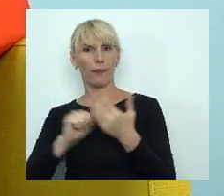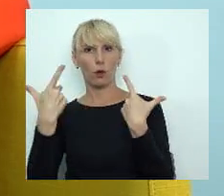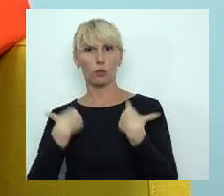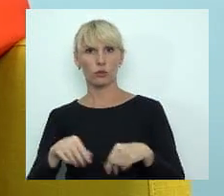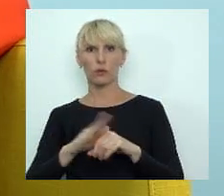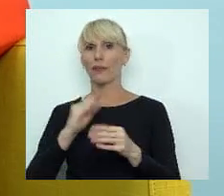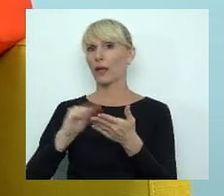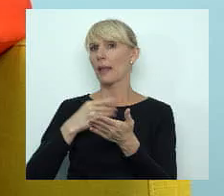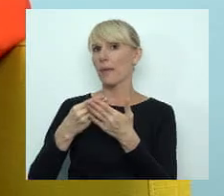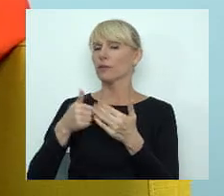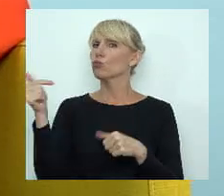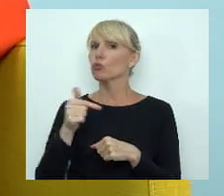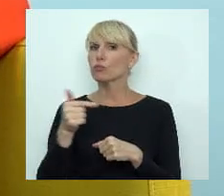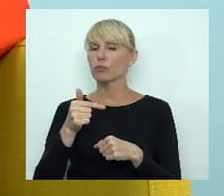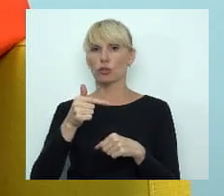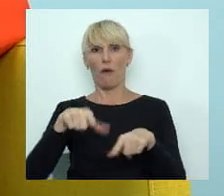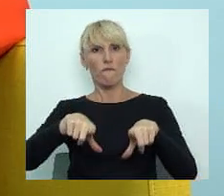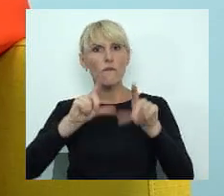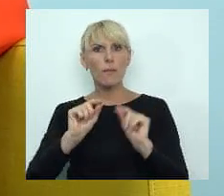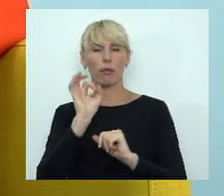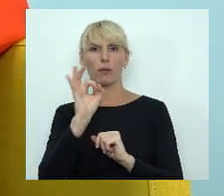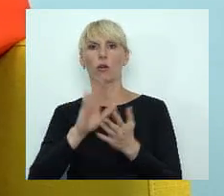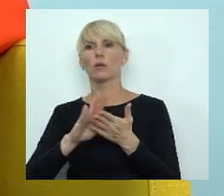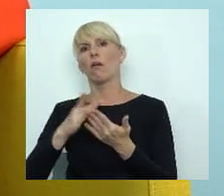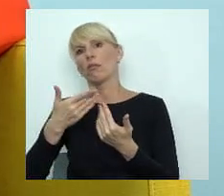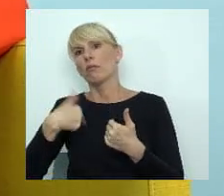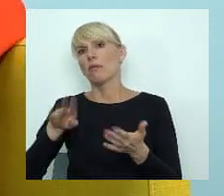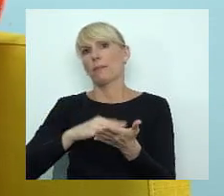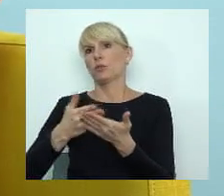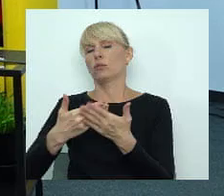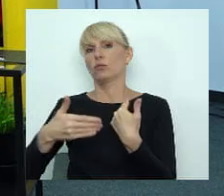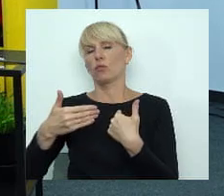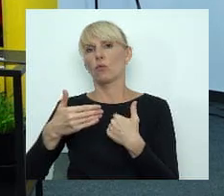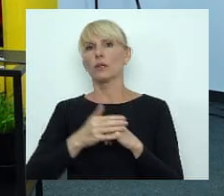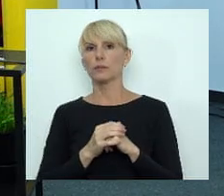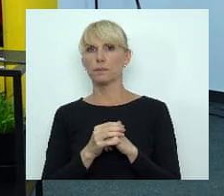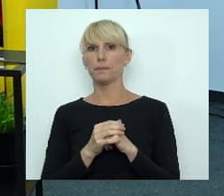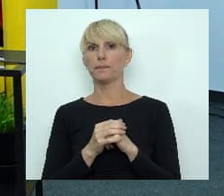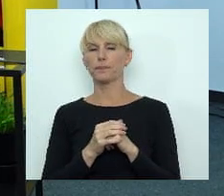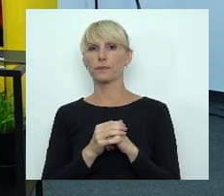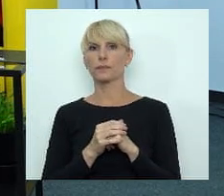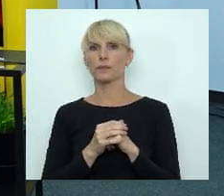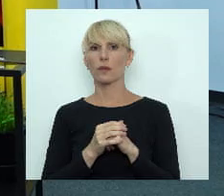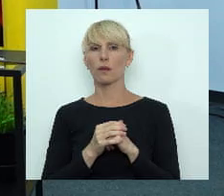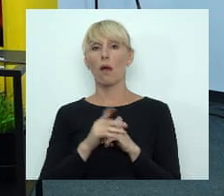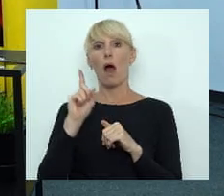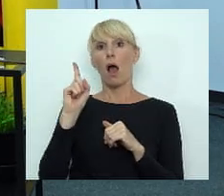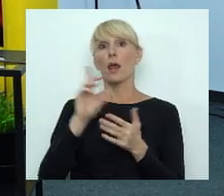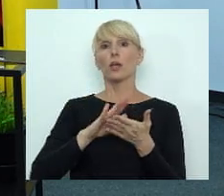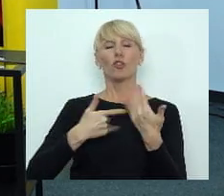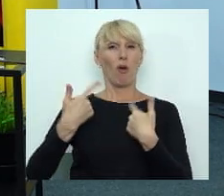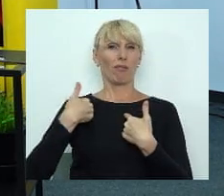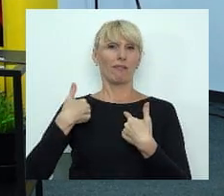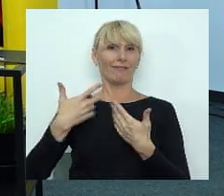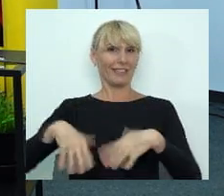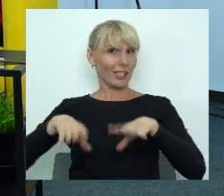jest przypadkowa, którą na przykład posłaliśmy na krótki kurs z zakresu ochrony danych. Ale zaczęliśmy od histerii związanej z RODO i od